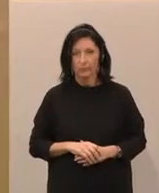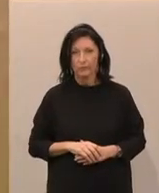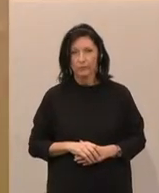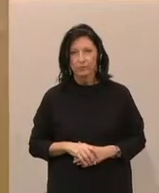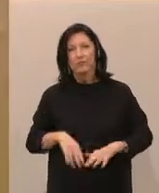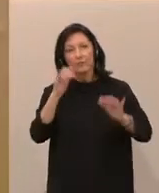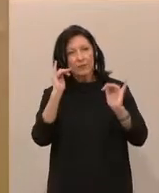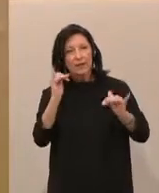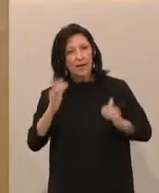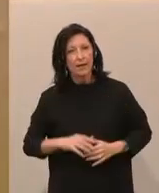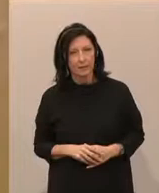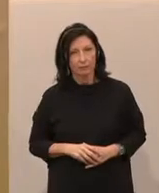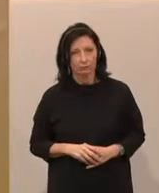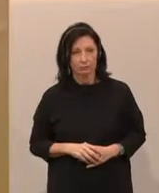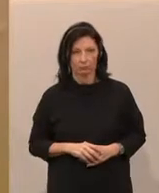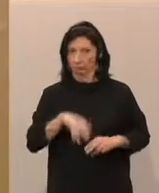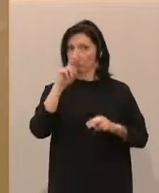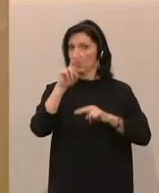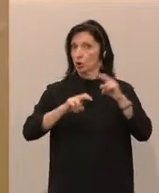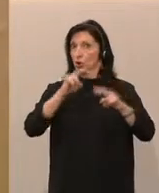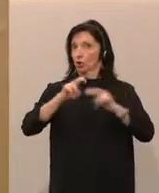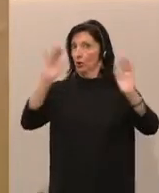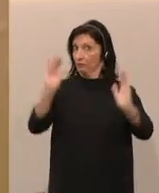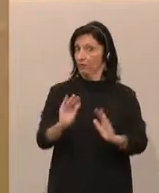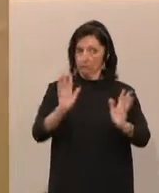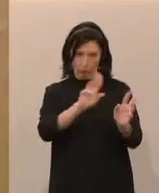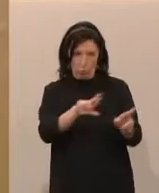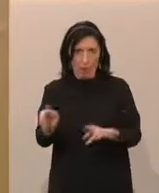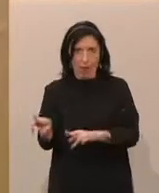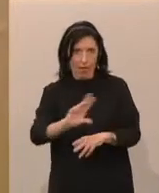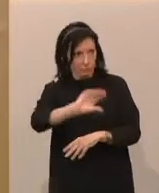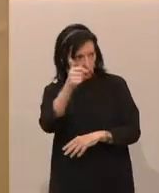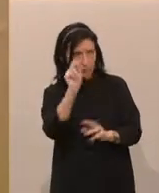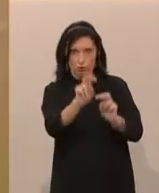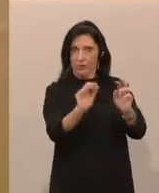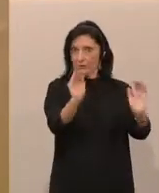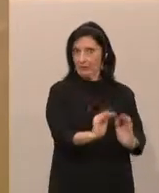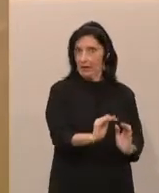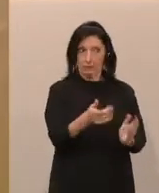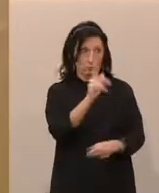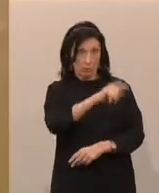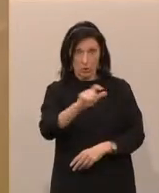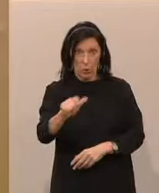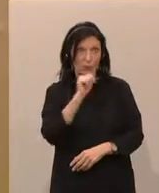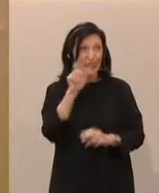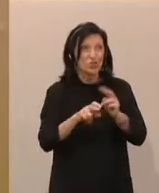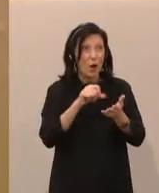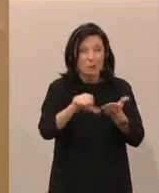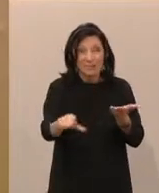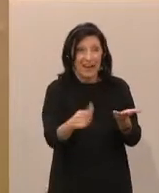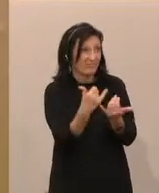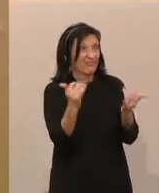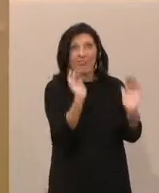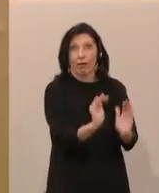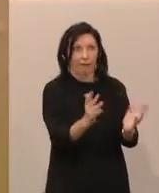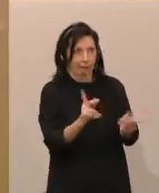und ja bei einer steuerentlastung ist es normal dass man bei den steuersenkungen einsetzen wo es und wenn jemand keine steuern sollte wird schwer sein ja aber